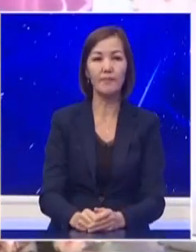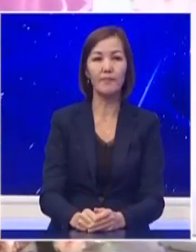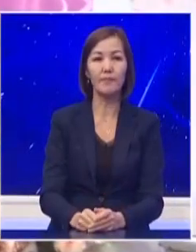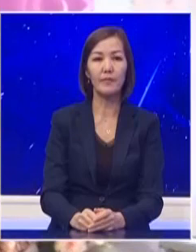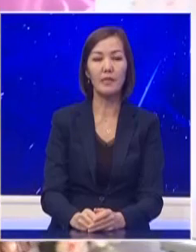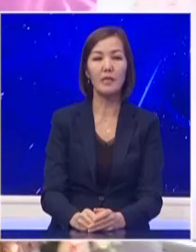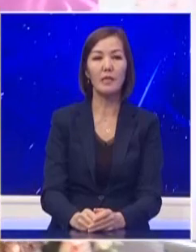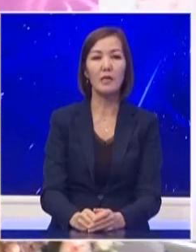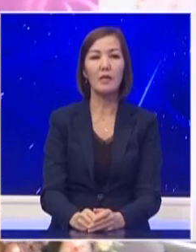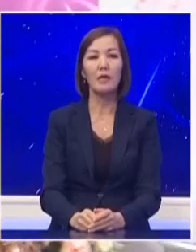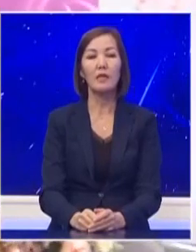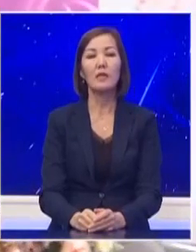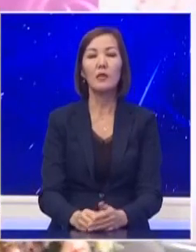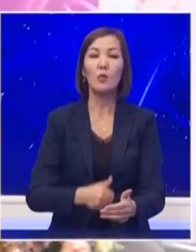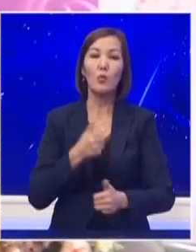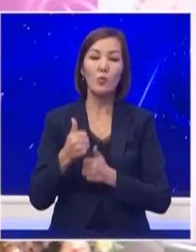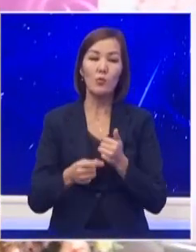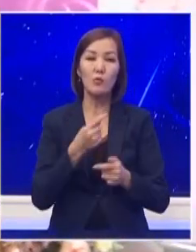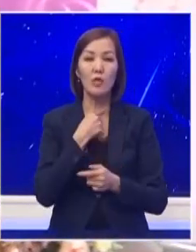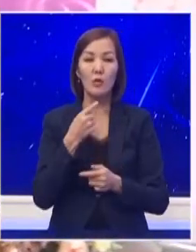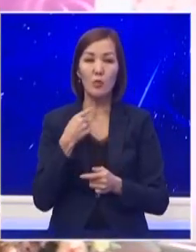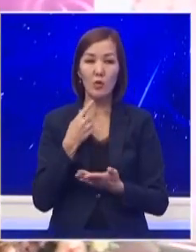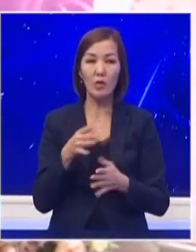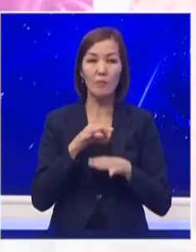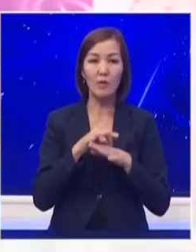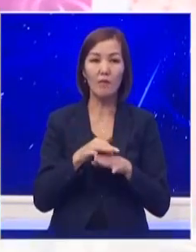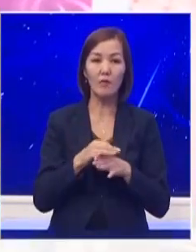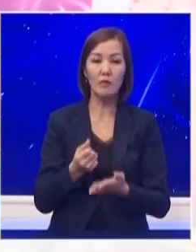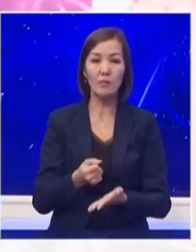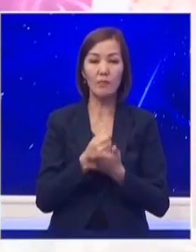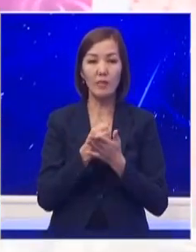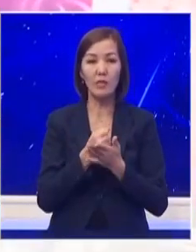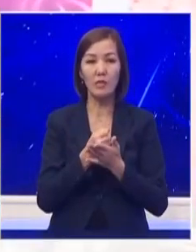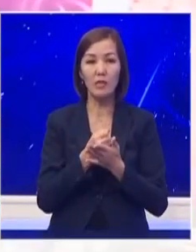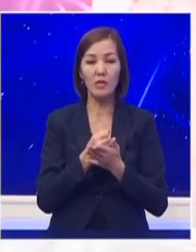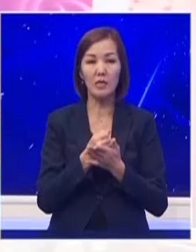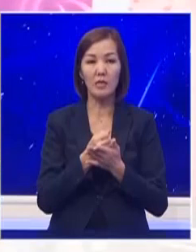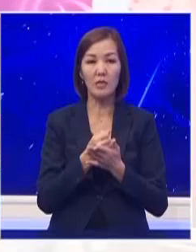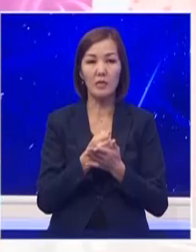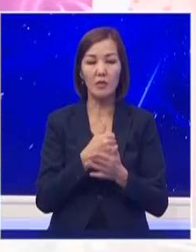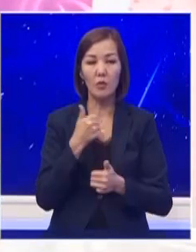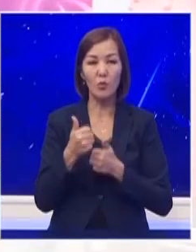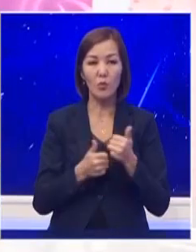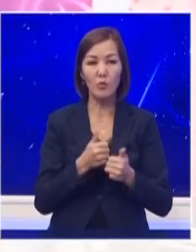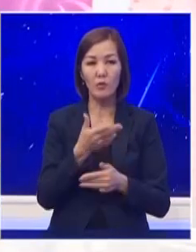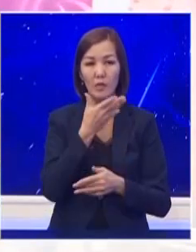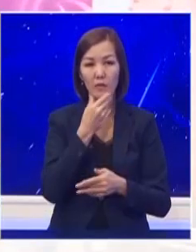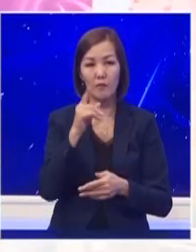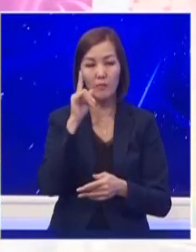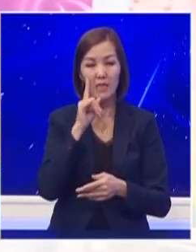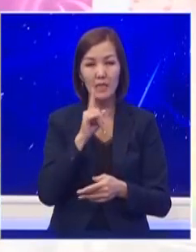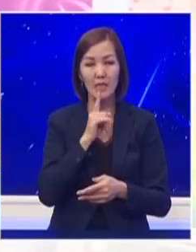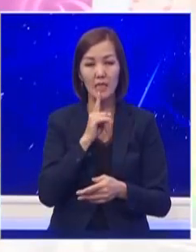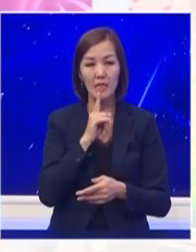конкурс красоты Мистер Курган это проводится при поддержке конкурса красоты Мисс